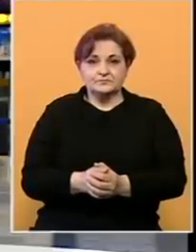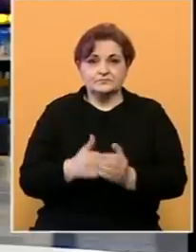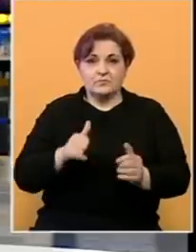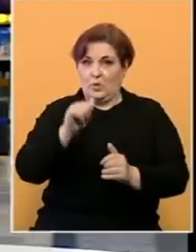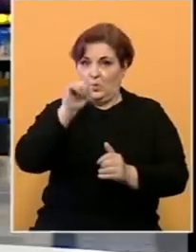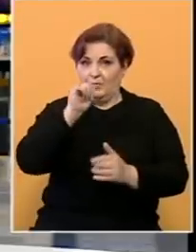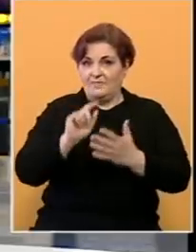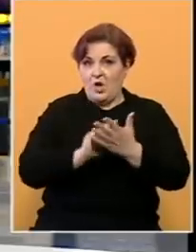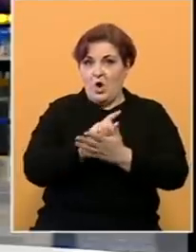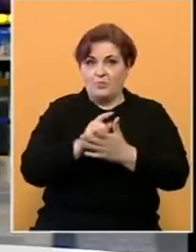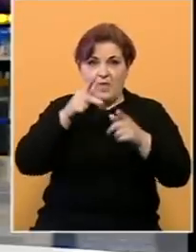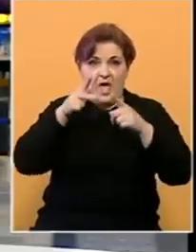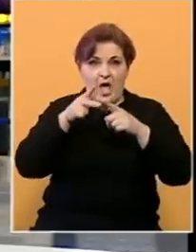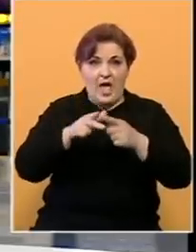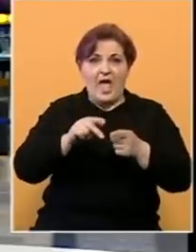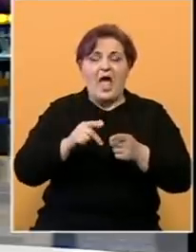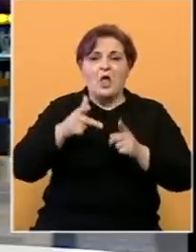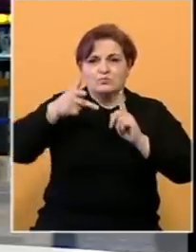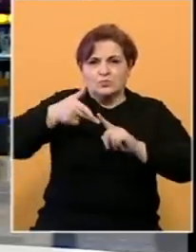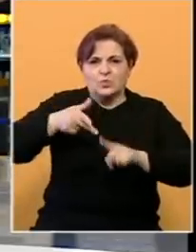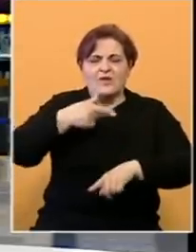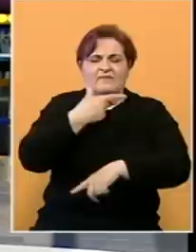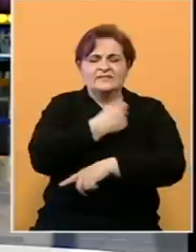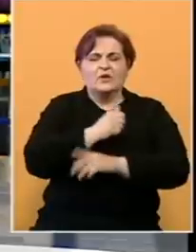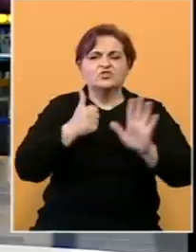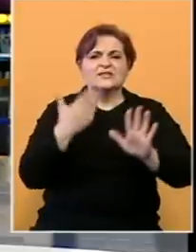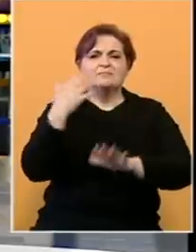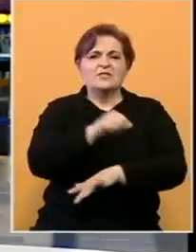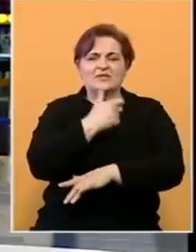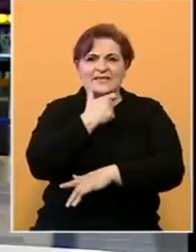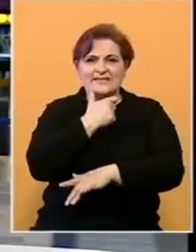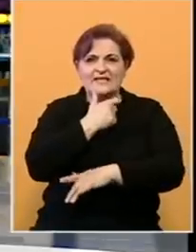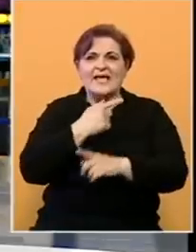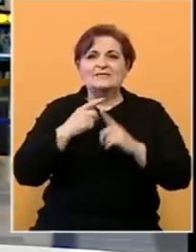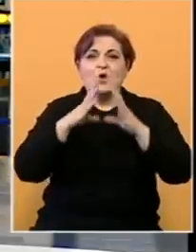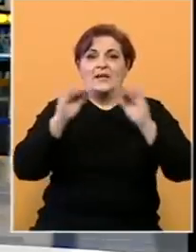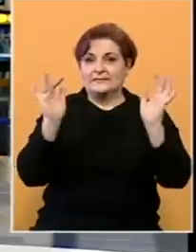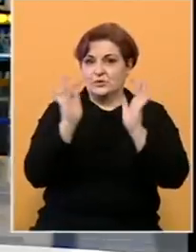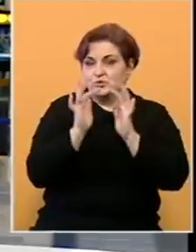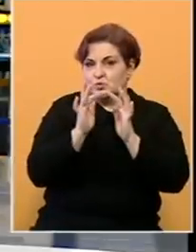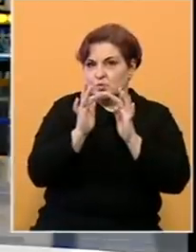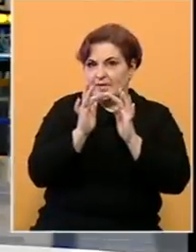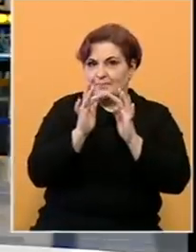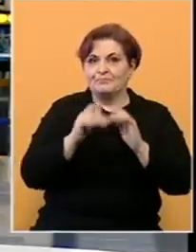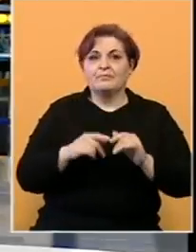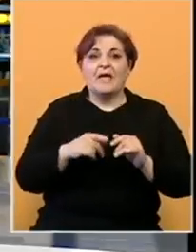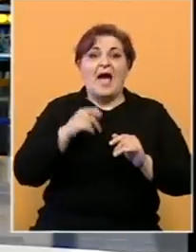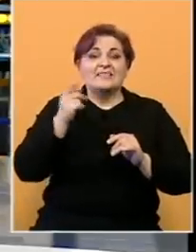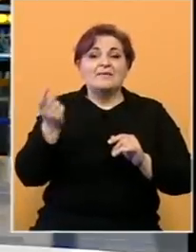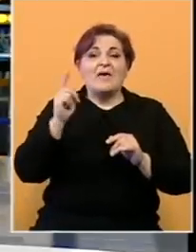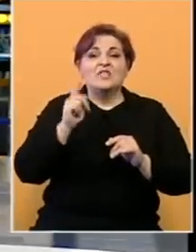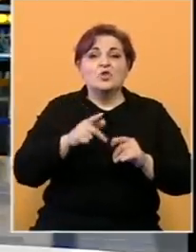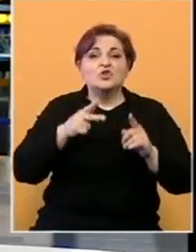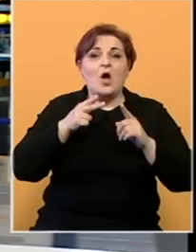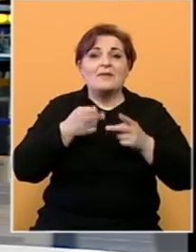U Prijedoru je privremeno obustavljena revakcinacija starijih od 65 godina zbog nestanka električne energije, a time je došlo